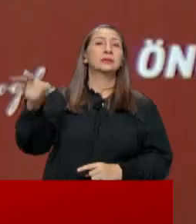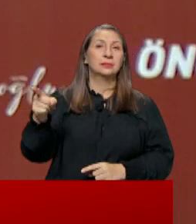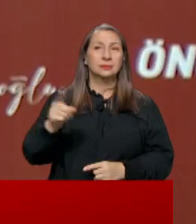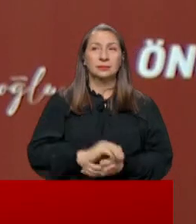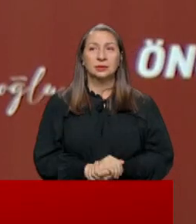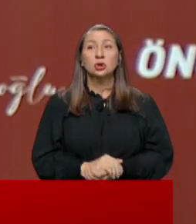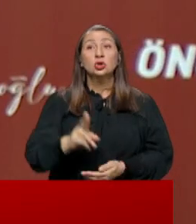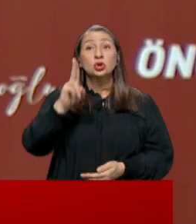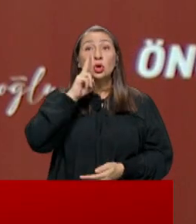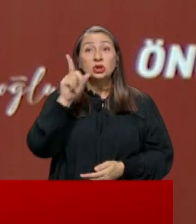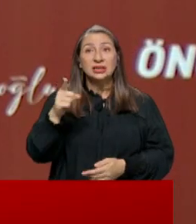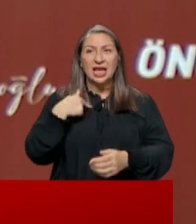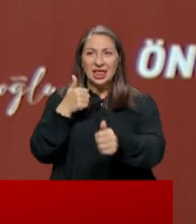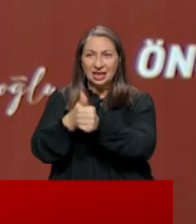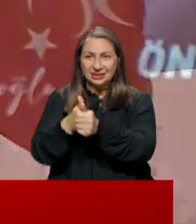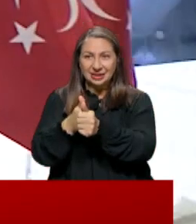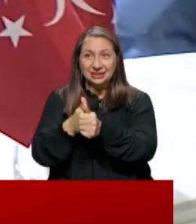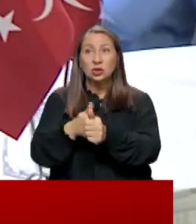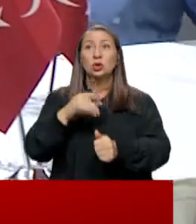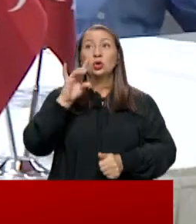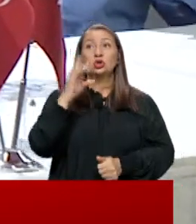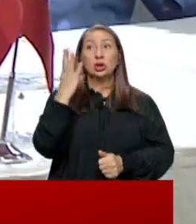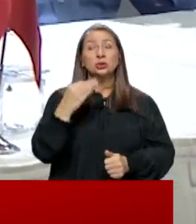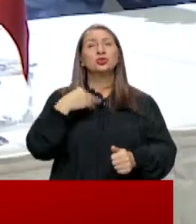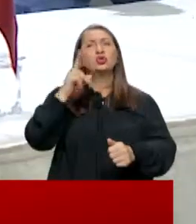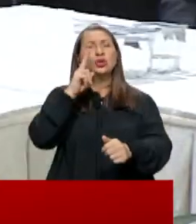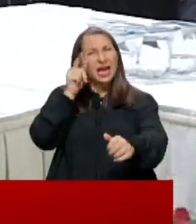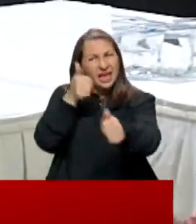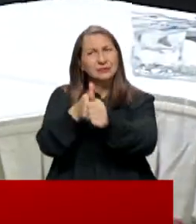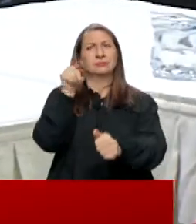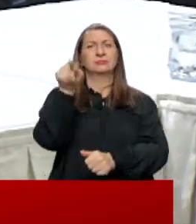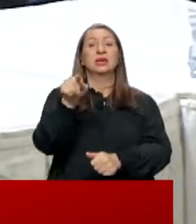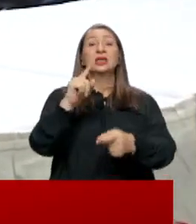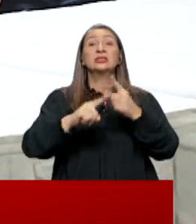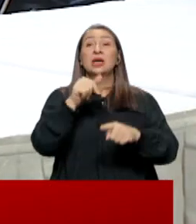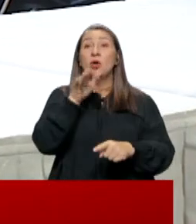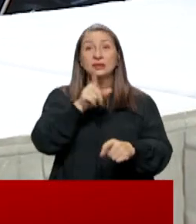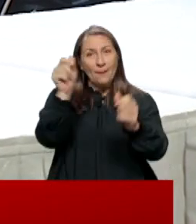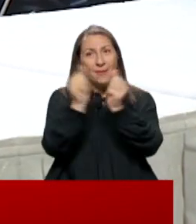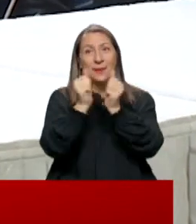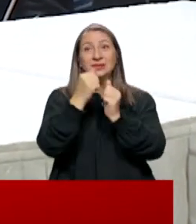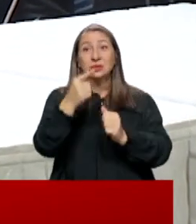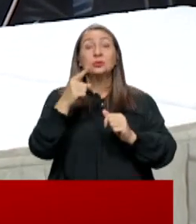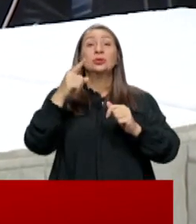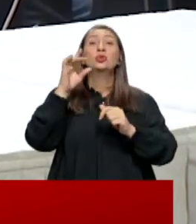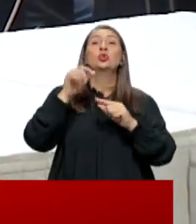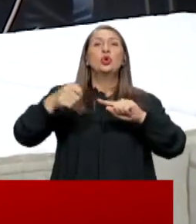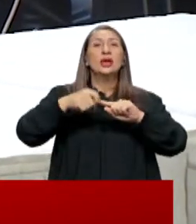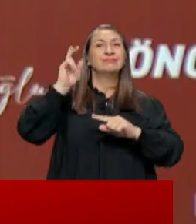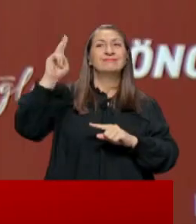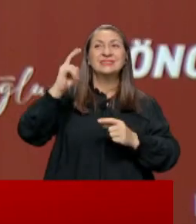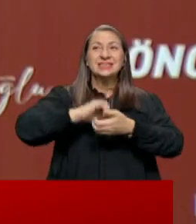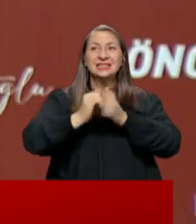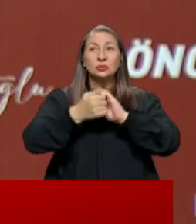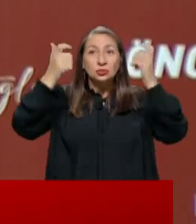Erdoğan'dır. Sonuna kadar yalnızdayız. Ülkücüler olarak sonuna kadar yalnızdayız. Kılıçdaroğlu'na sizinleyiz diyen Türkeş döneminde